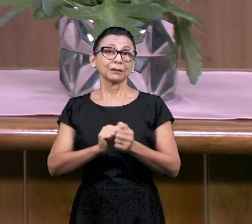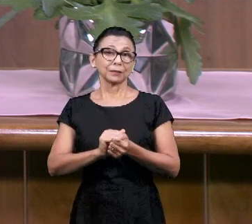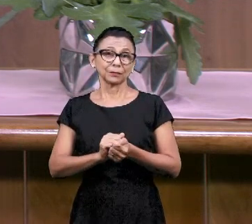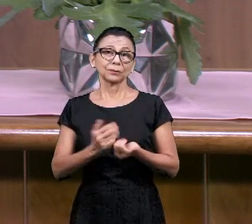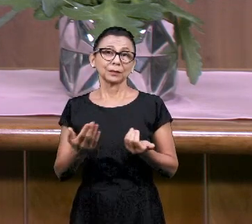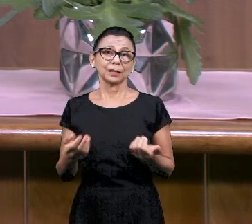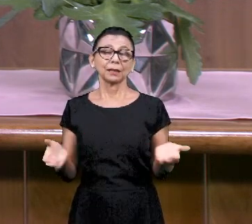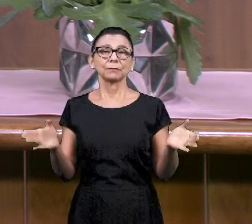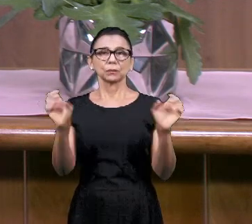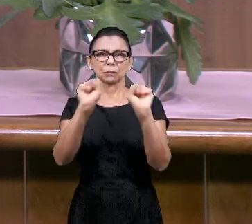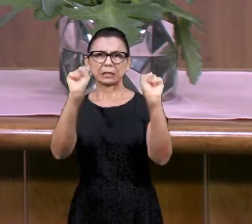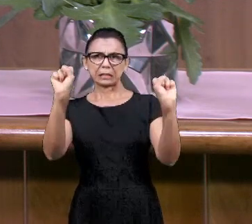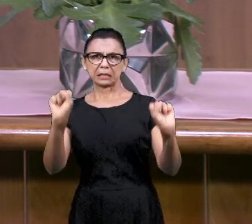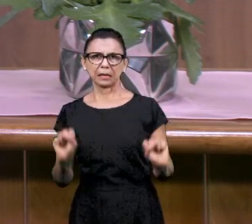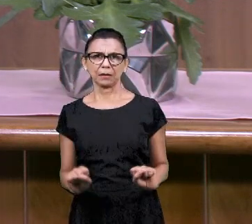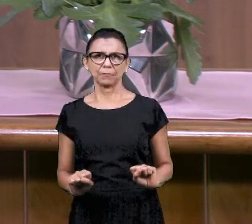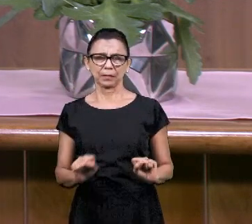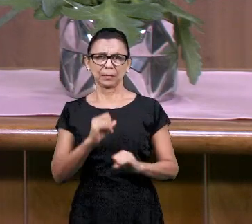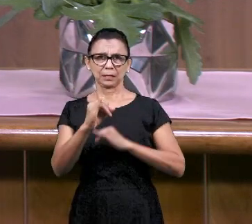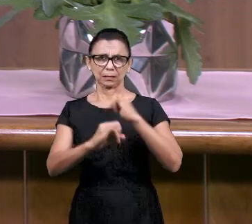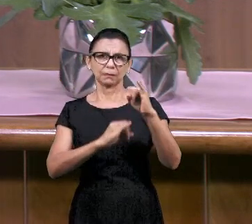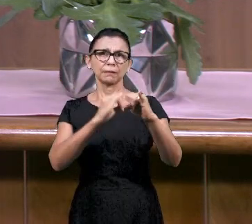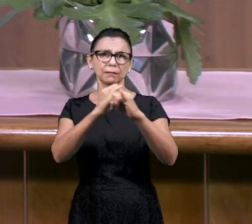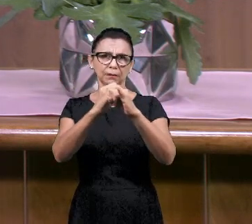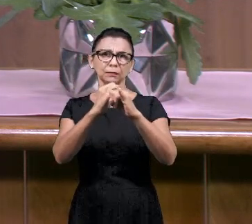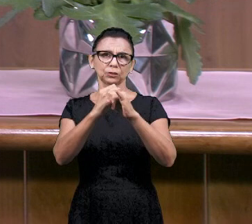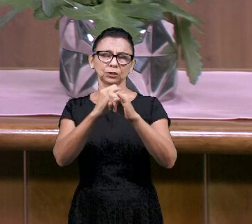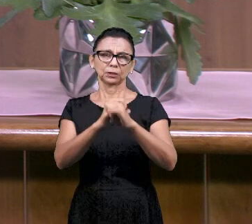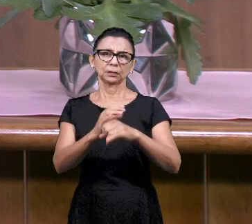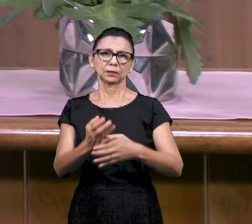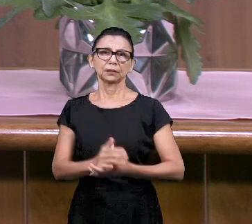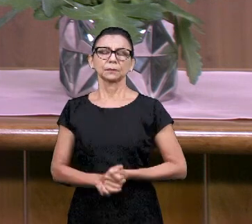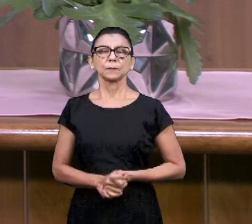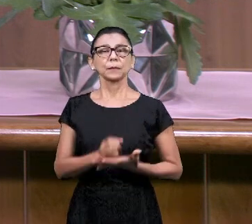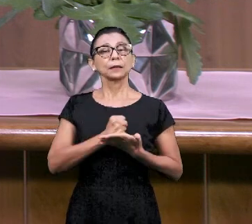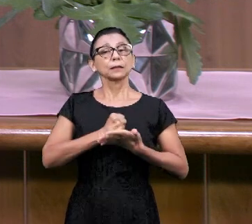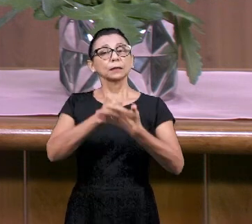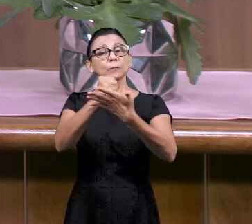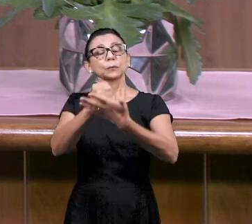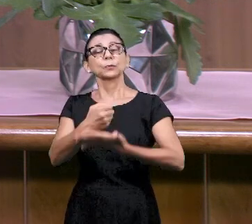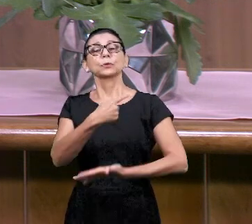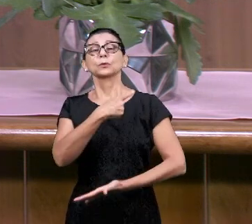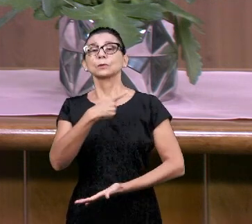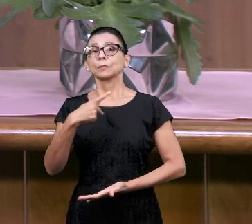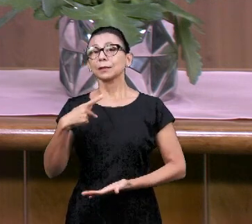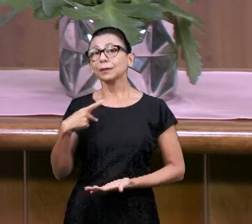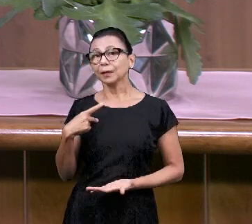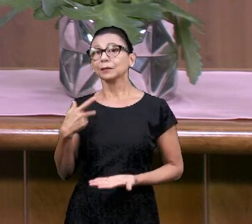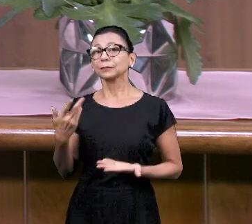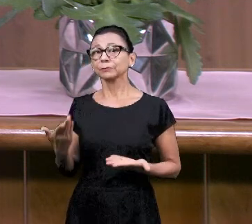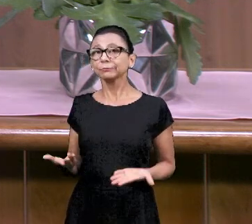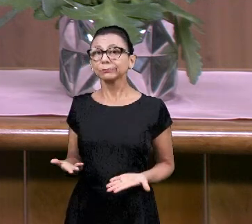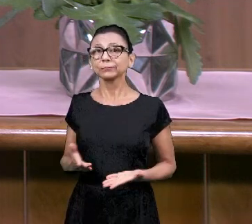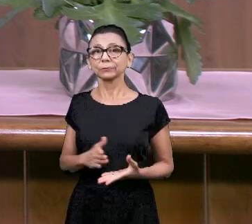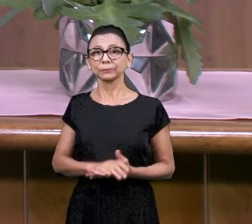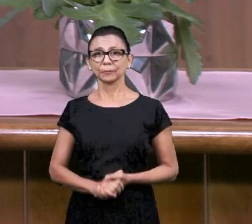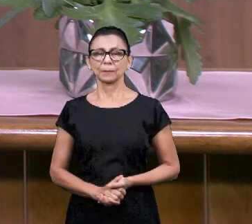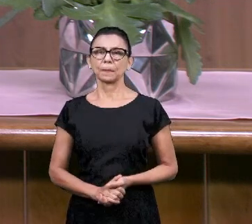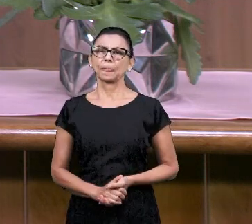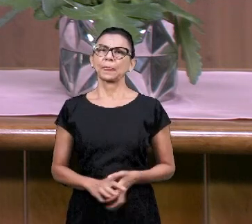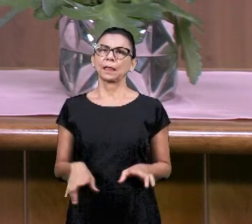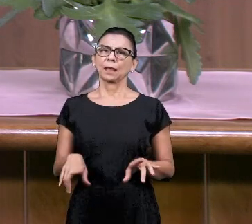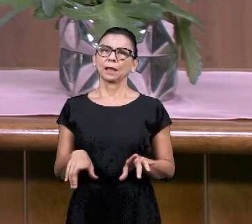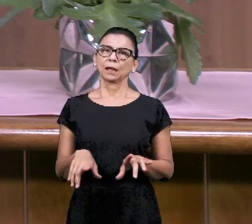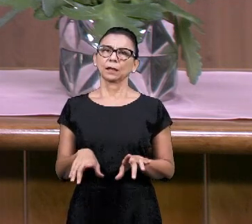système afin qu'on puisse faire ce travail que les pasteurs font, qui est merveilleux, notable, comme nous avons dit. Pasteur